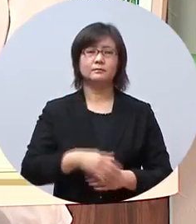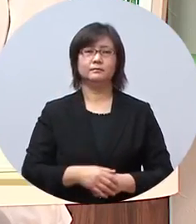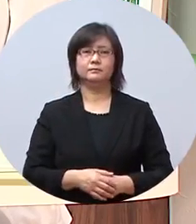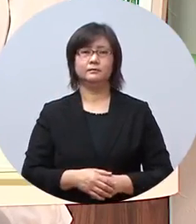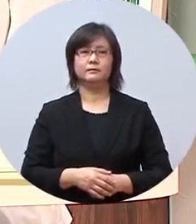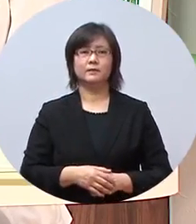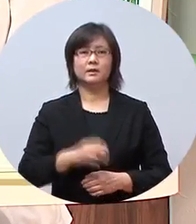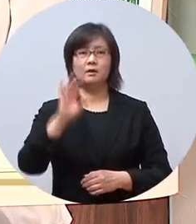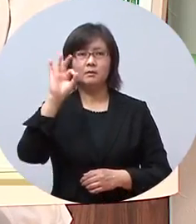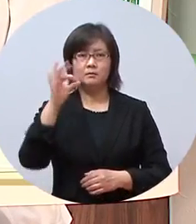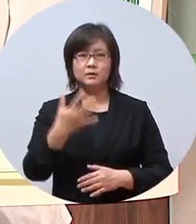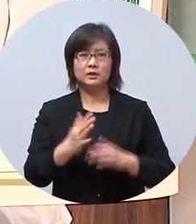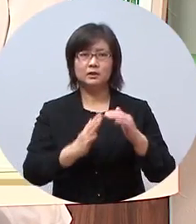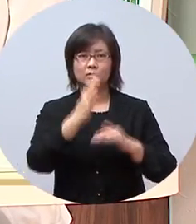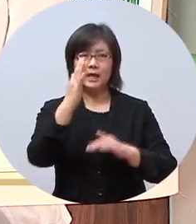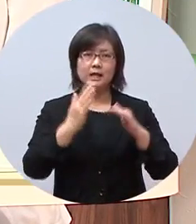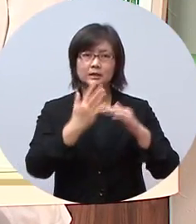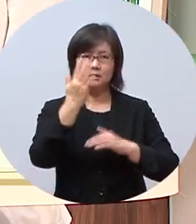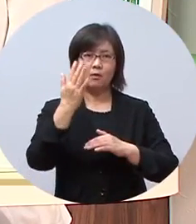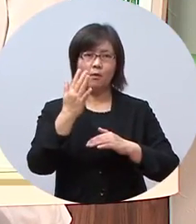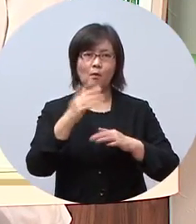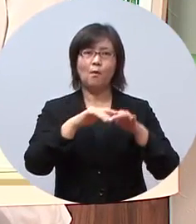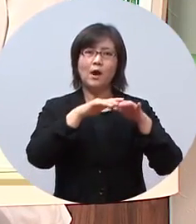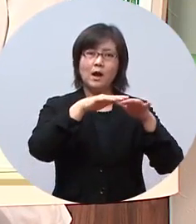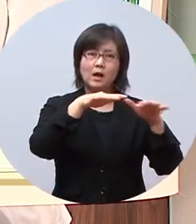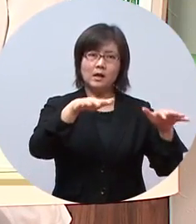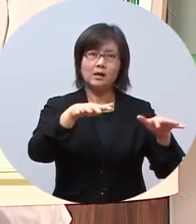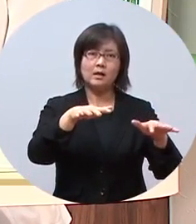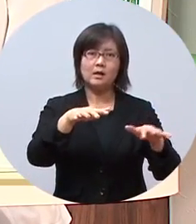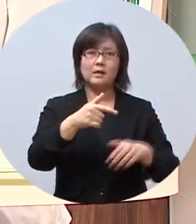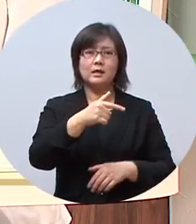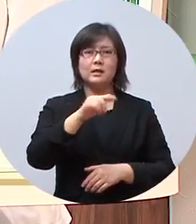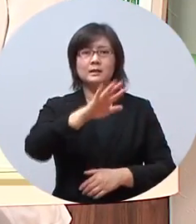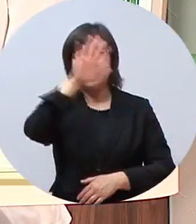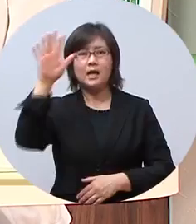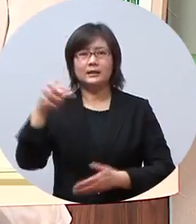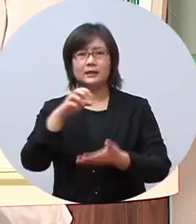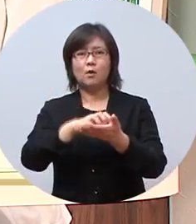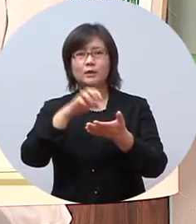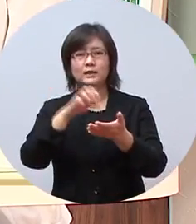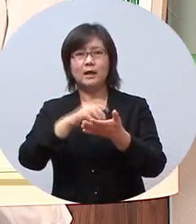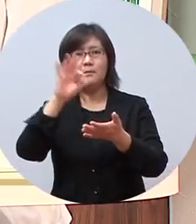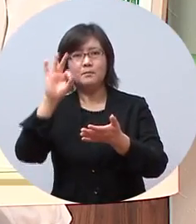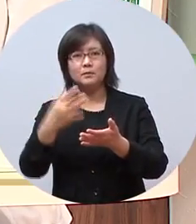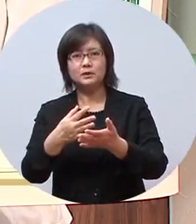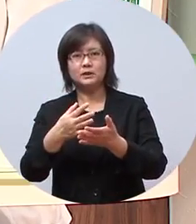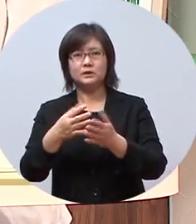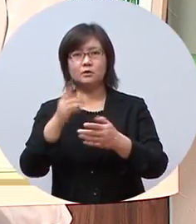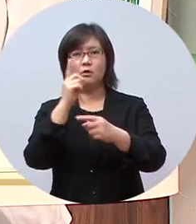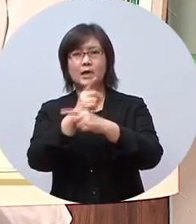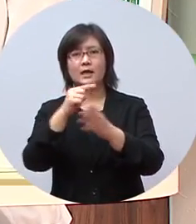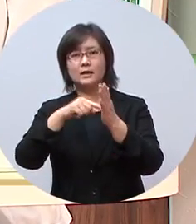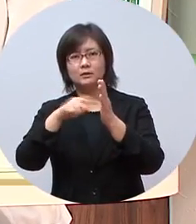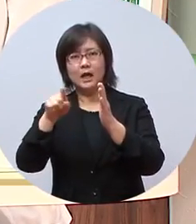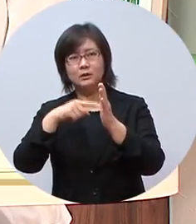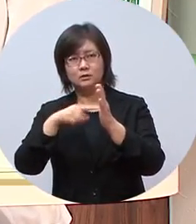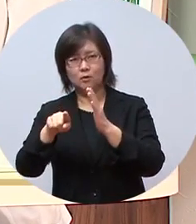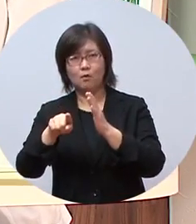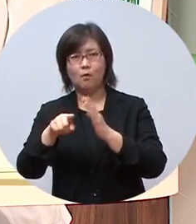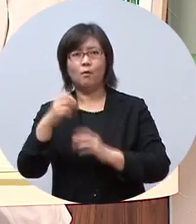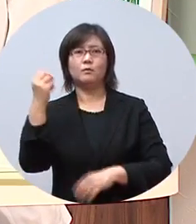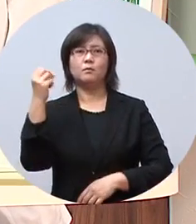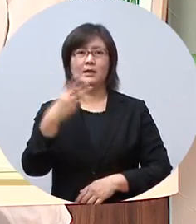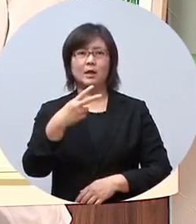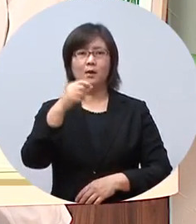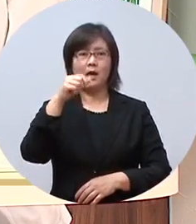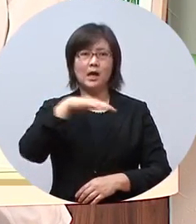の燃焼で直接排出されるものと、大気汚染物質の化学反応によりできたもの、また土壌や